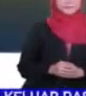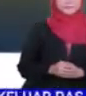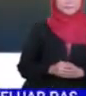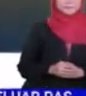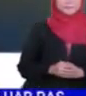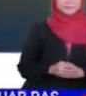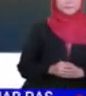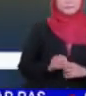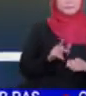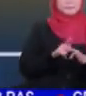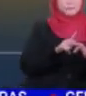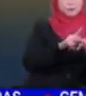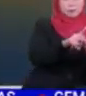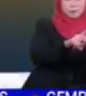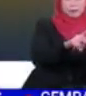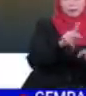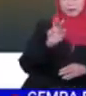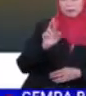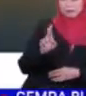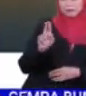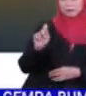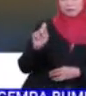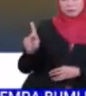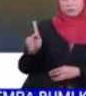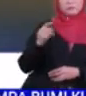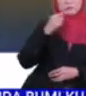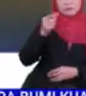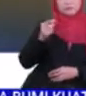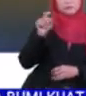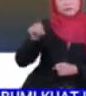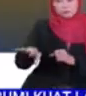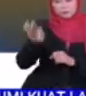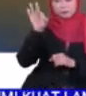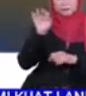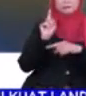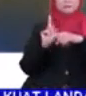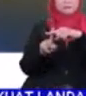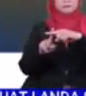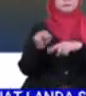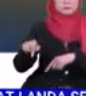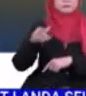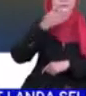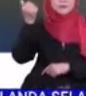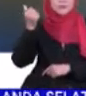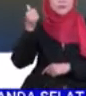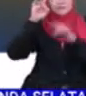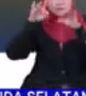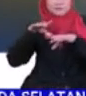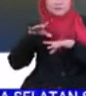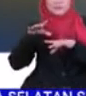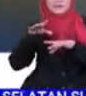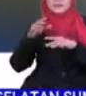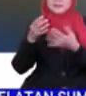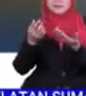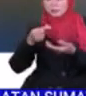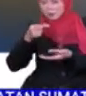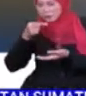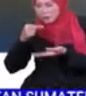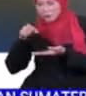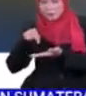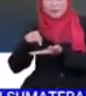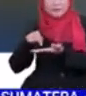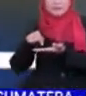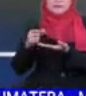Mengikut pakar, RTK memadai untuk mengesan kes positif yang efektif atau mempunyai tahap kebolehjangkitan yang